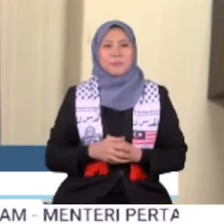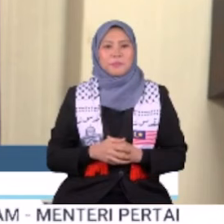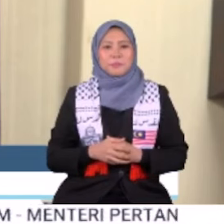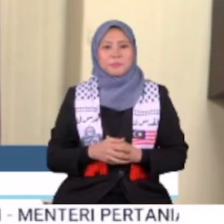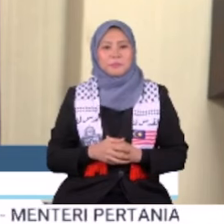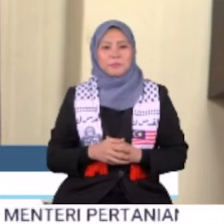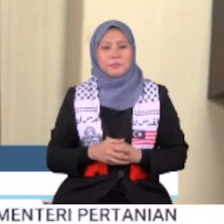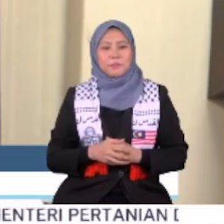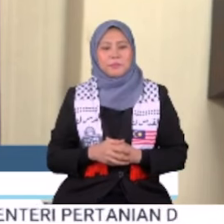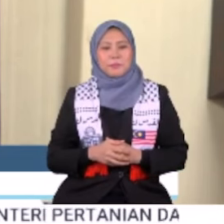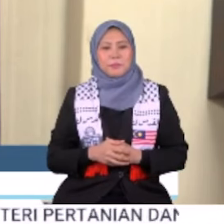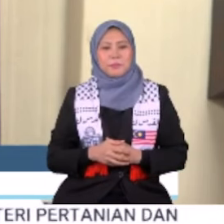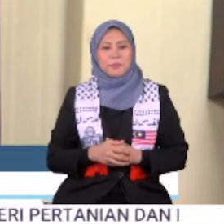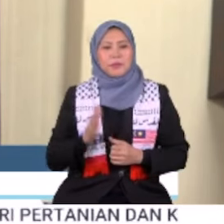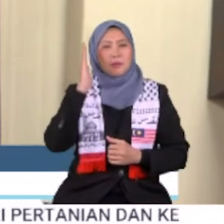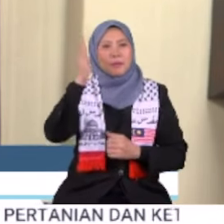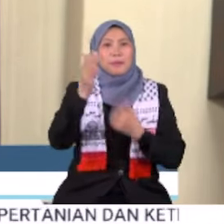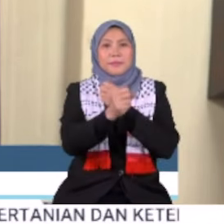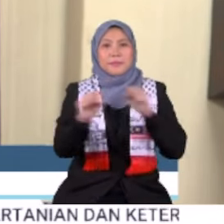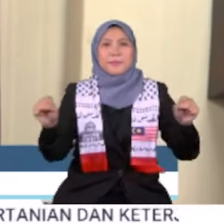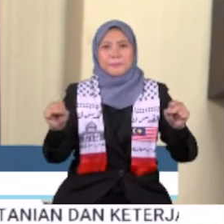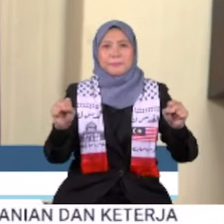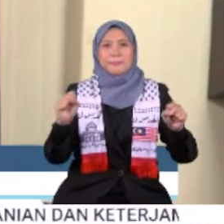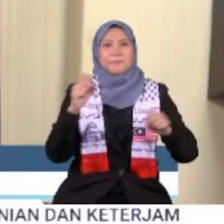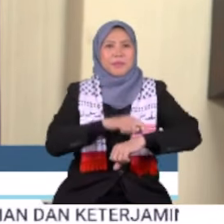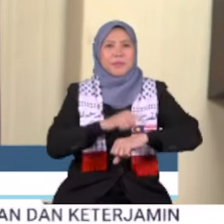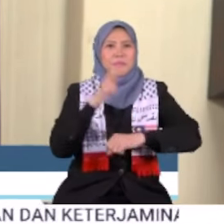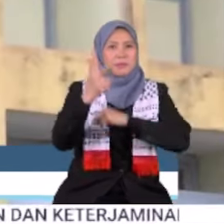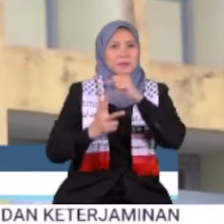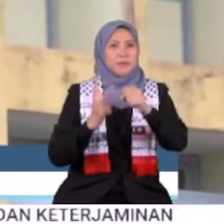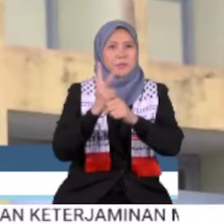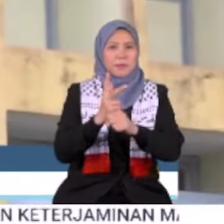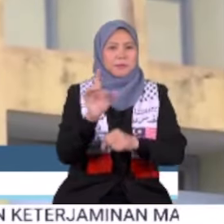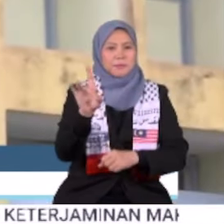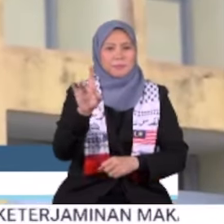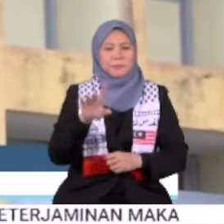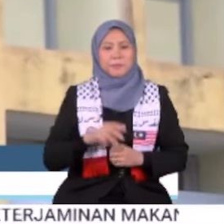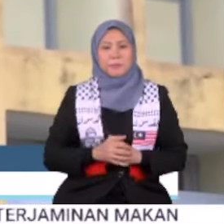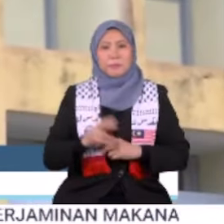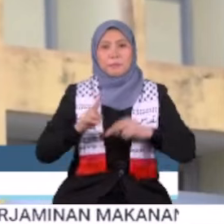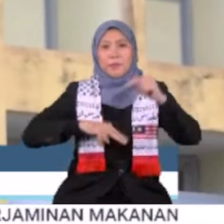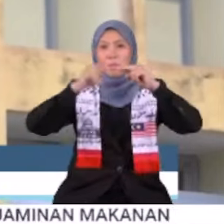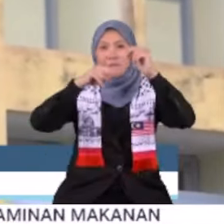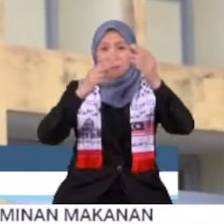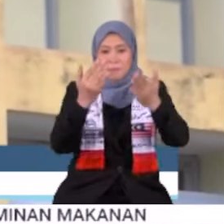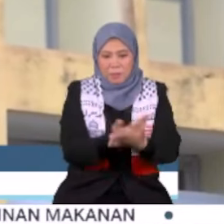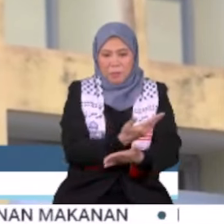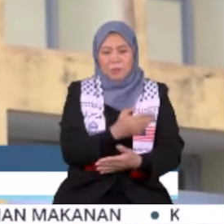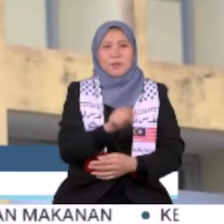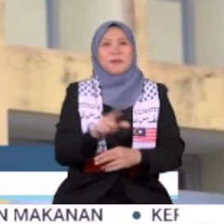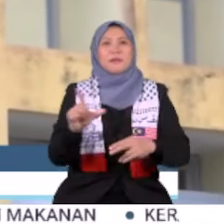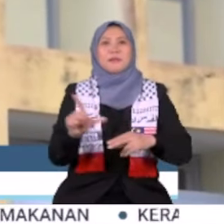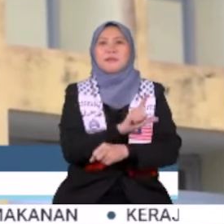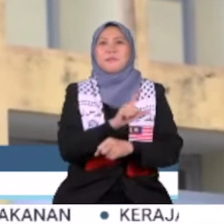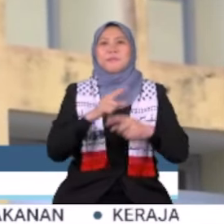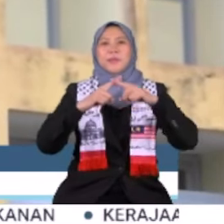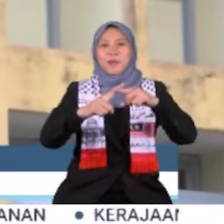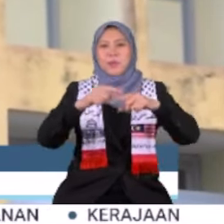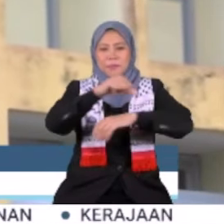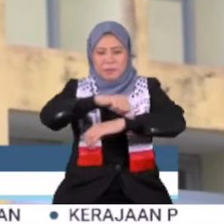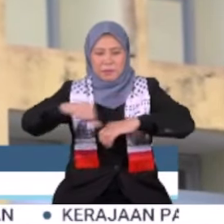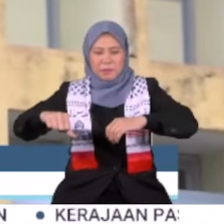awal tahun hadapan dan dijangka dalam siap dalam masa 3 tahun lah, insyaallah. Bangunan baharu tersebut akan dilengkapi Dewan